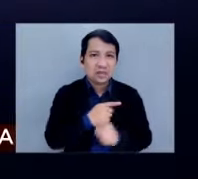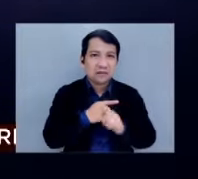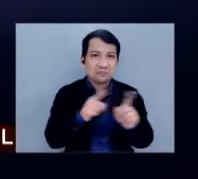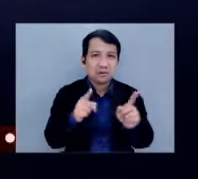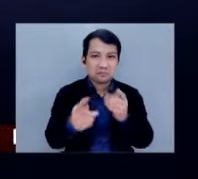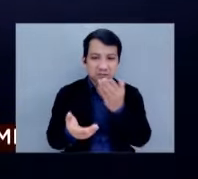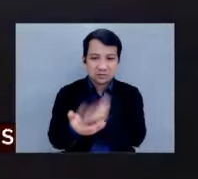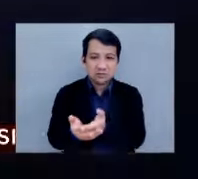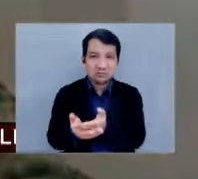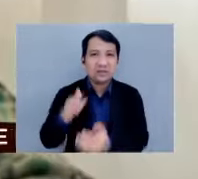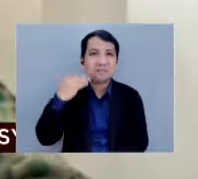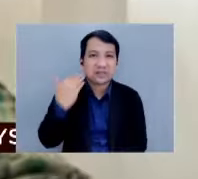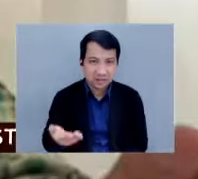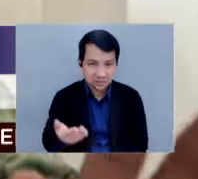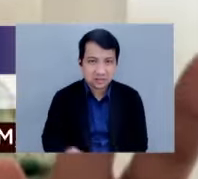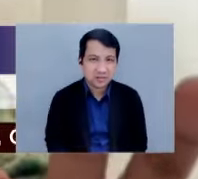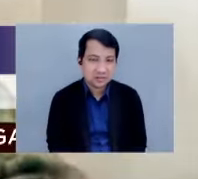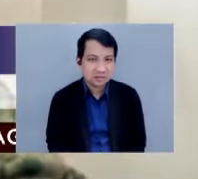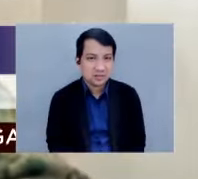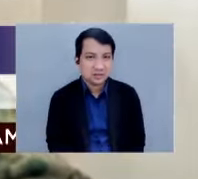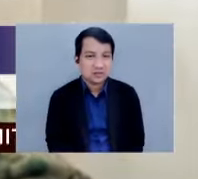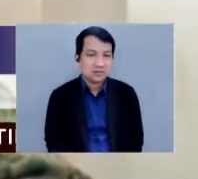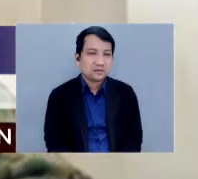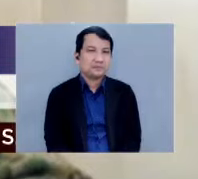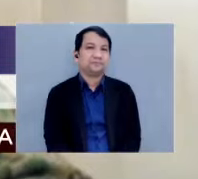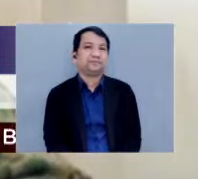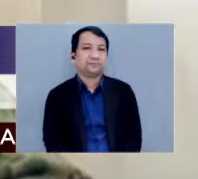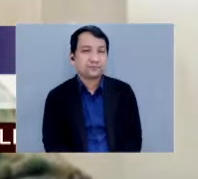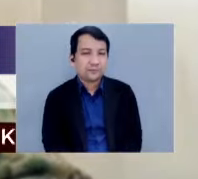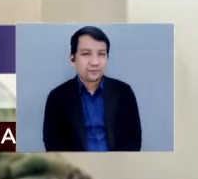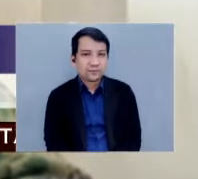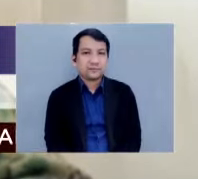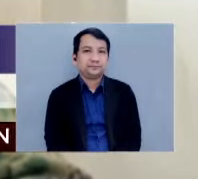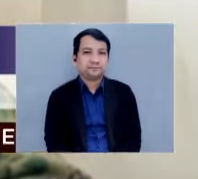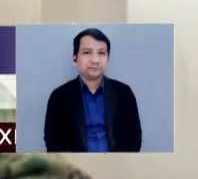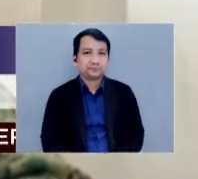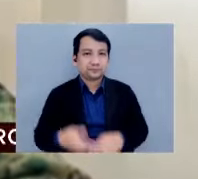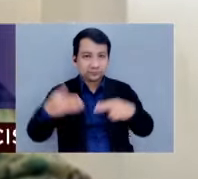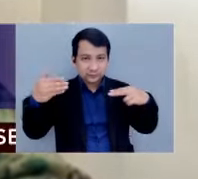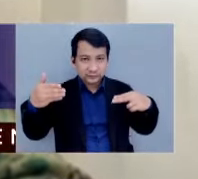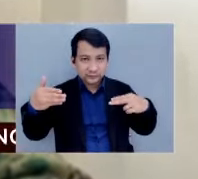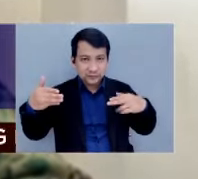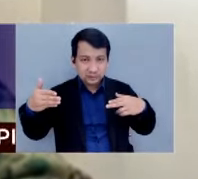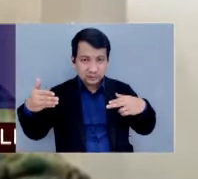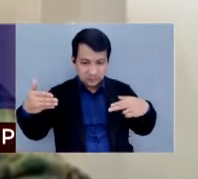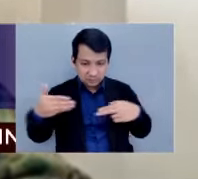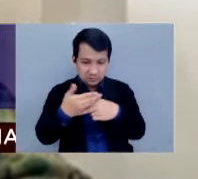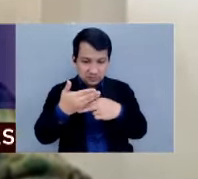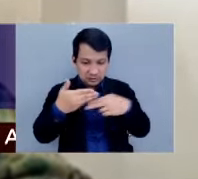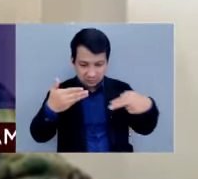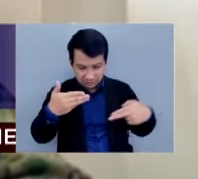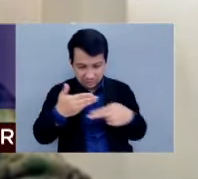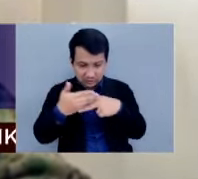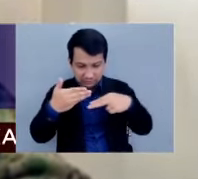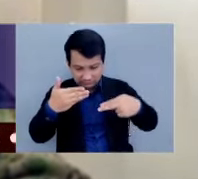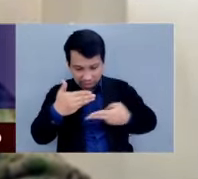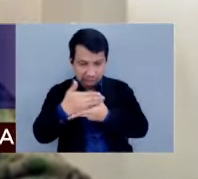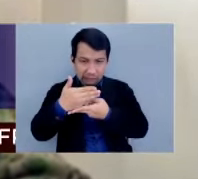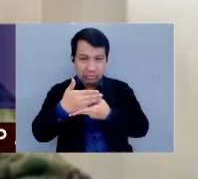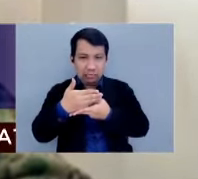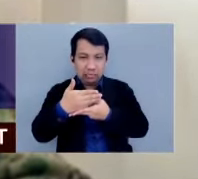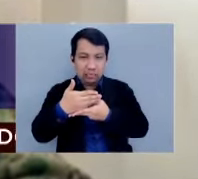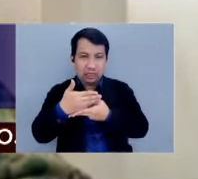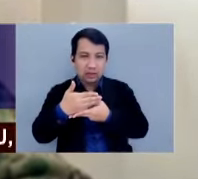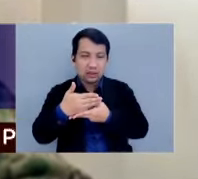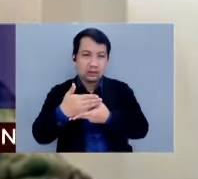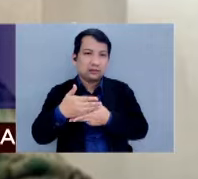arrival. Overshot siya sa lane na dinadaanan ng series. So malakas yung impact,